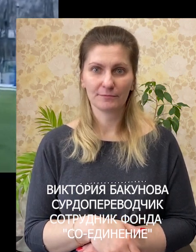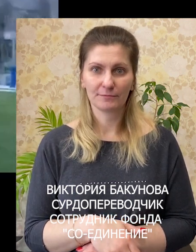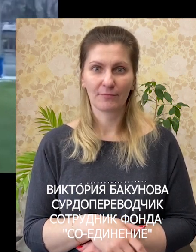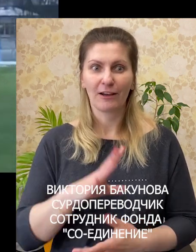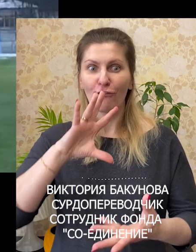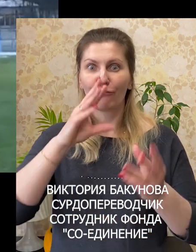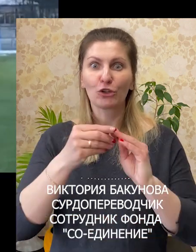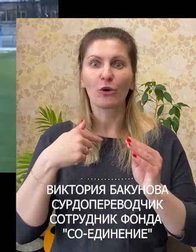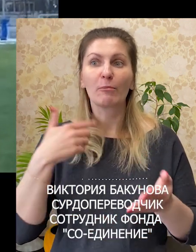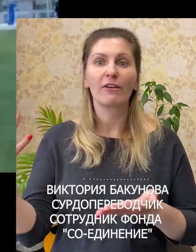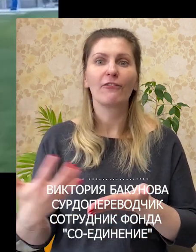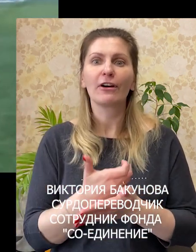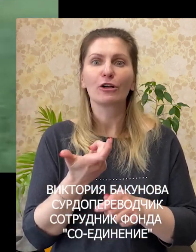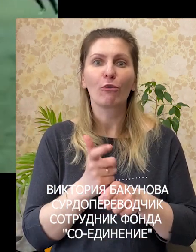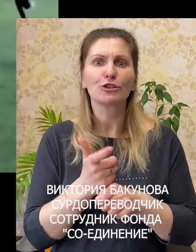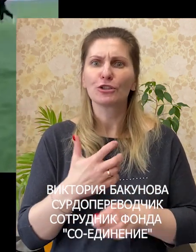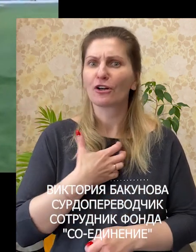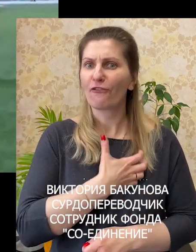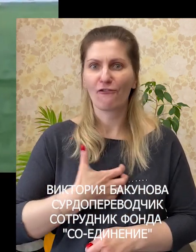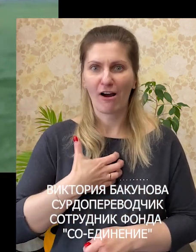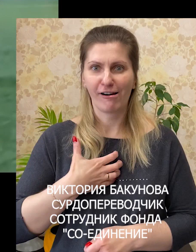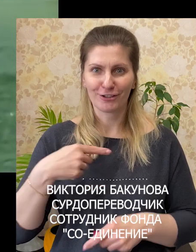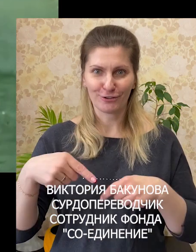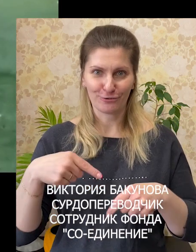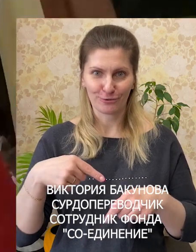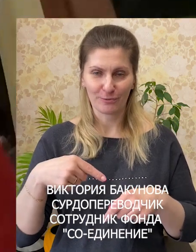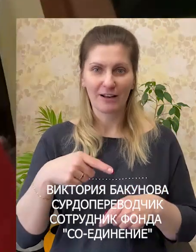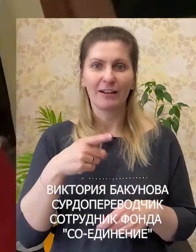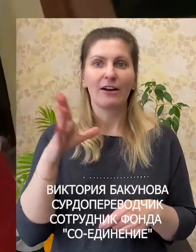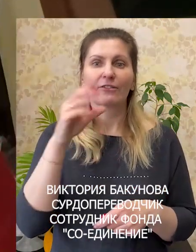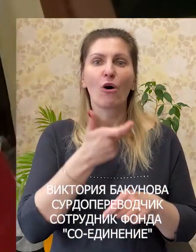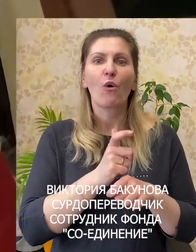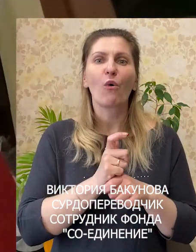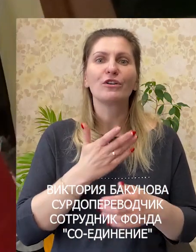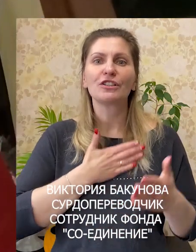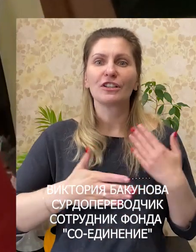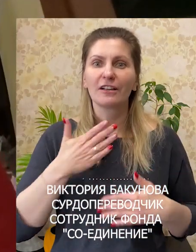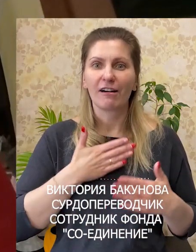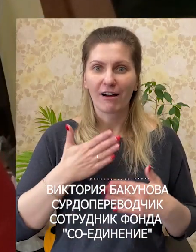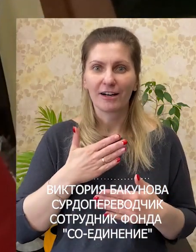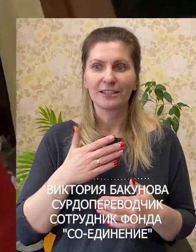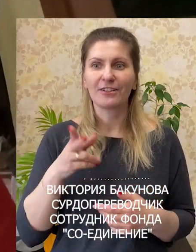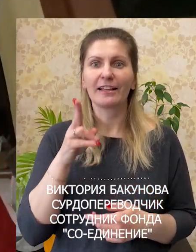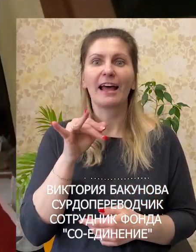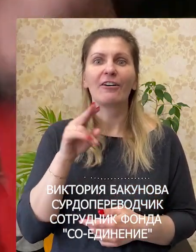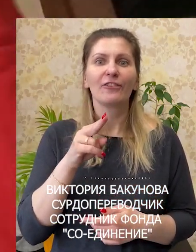Мы в итоге выиграли очень-очень для нас важный матч. Все очень радовались. Давид праздновал, у него теперь,